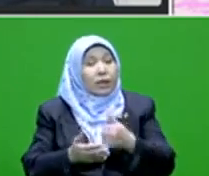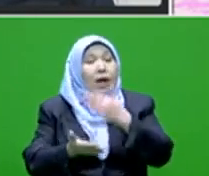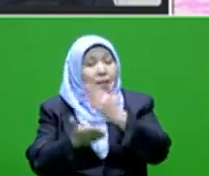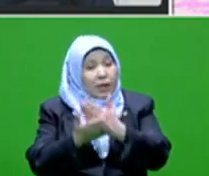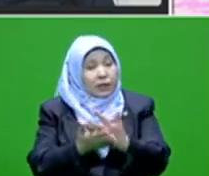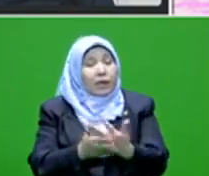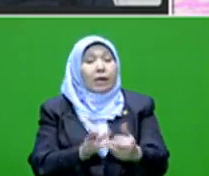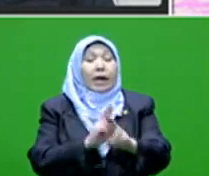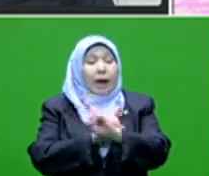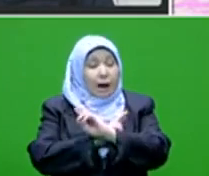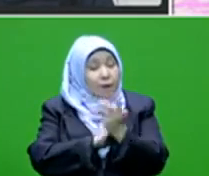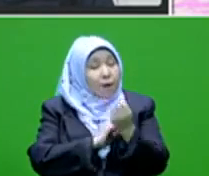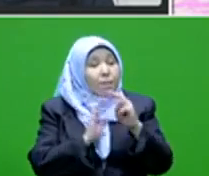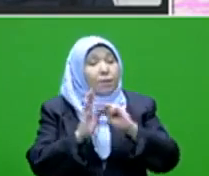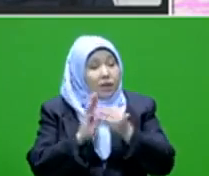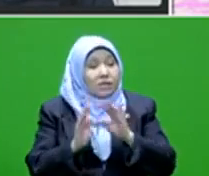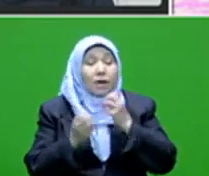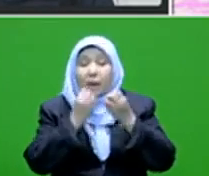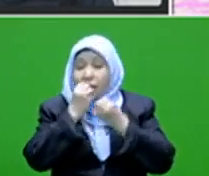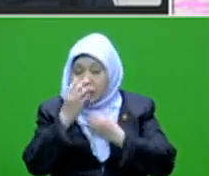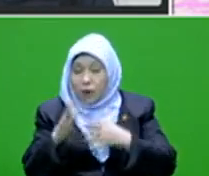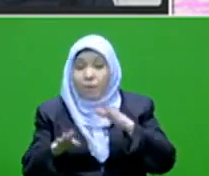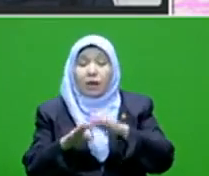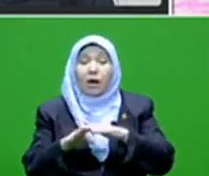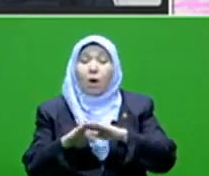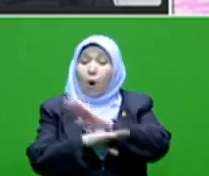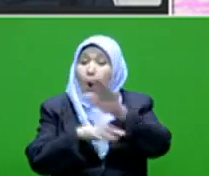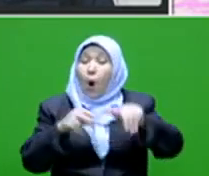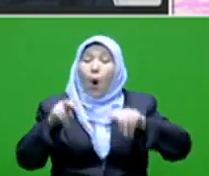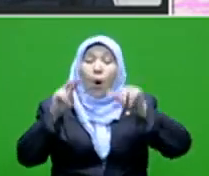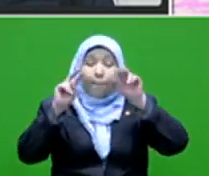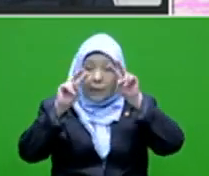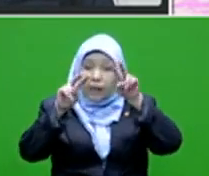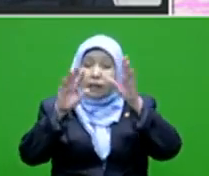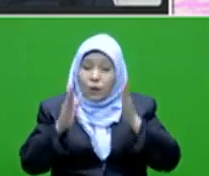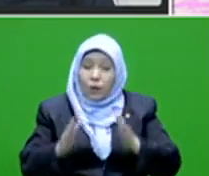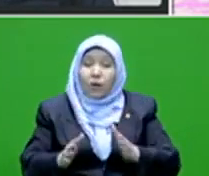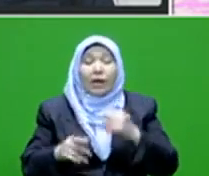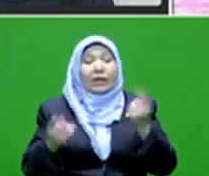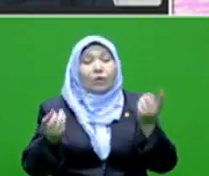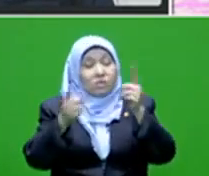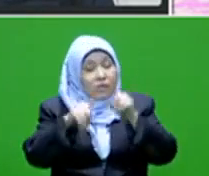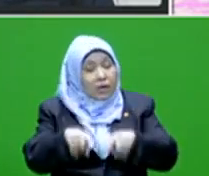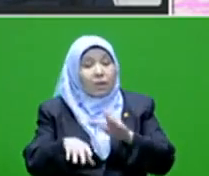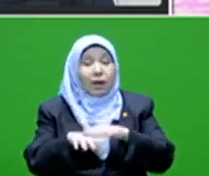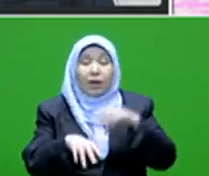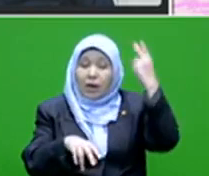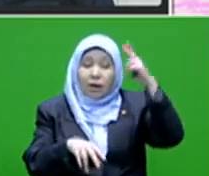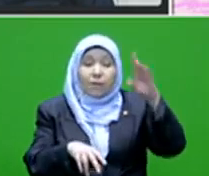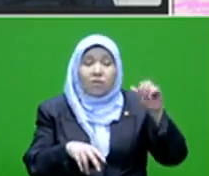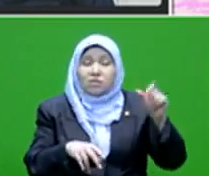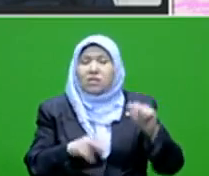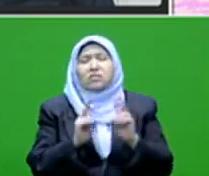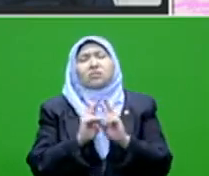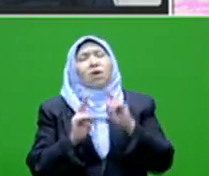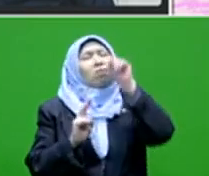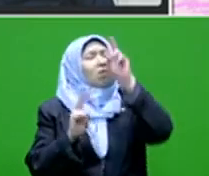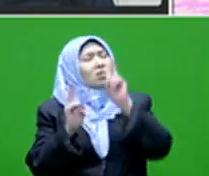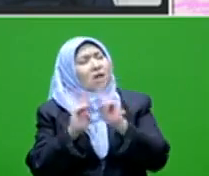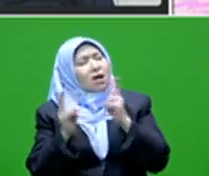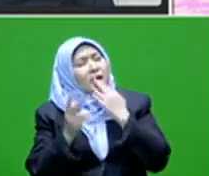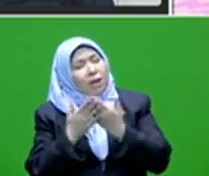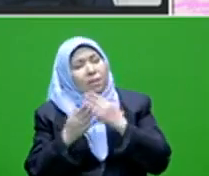berapa minit ni, saya nak bagi tahu kepada sidang penonton, kalau itu terjadi kepada Nabi Yusuf, Nabi Yusuf masih kata Allah terlalu baik kepada